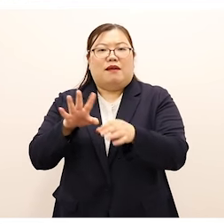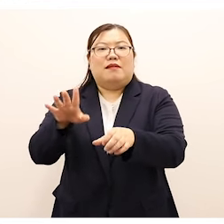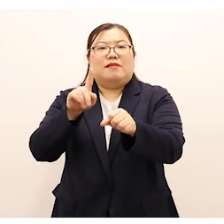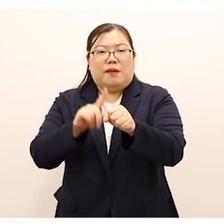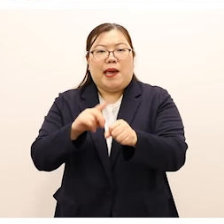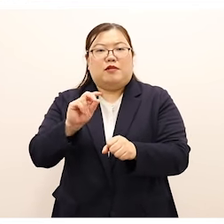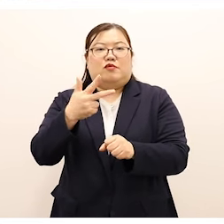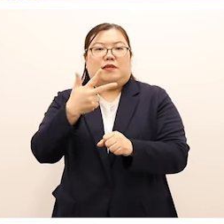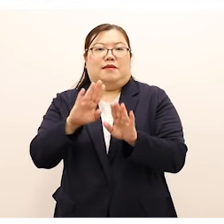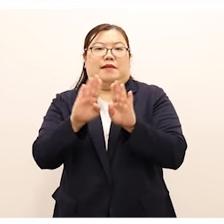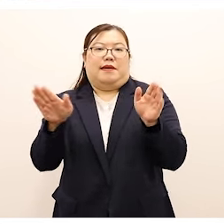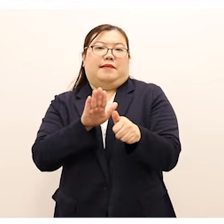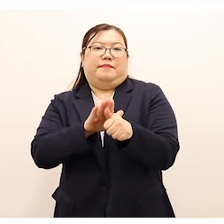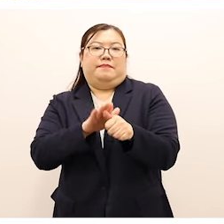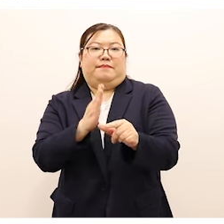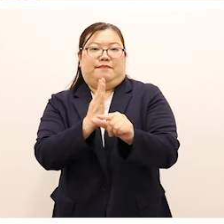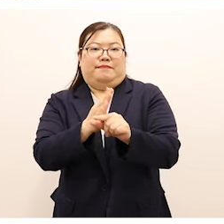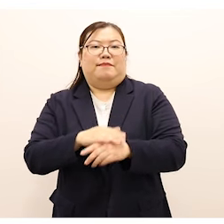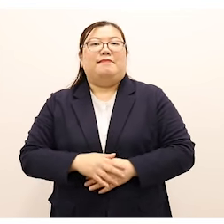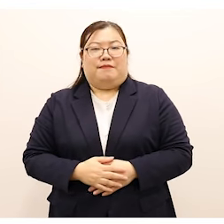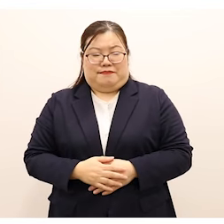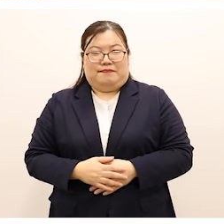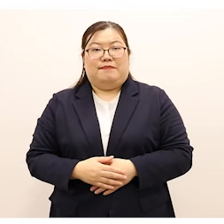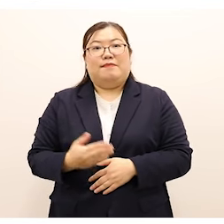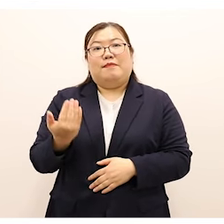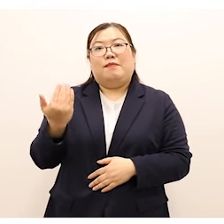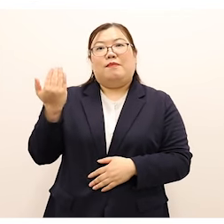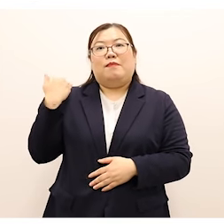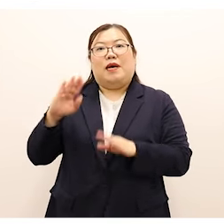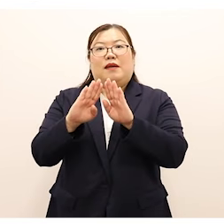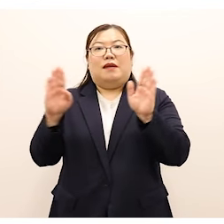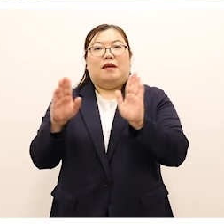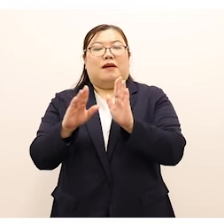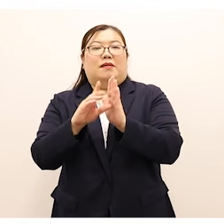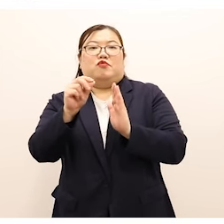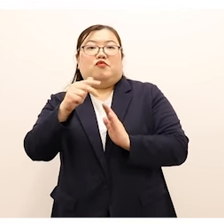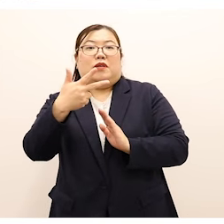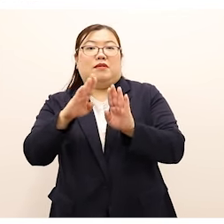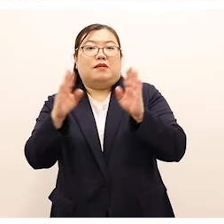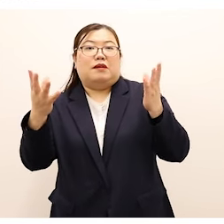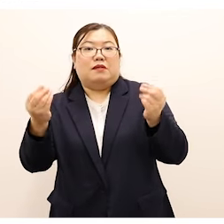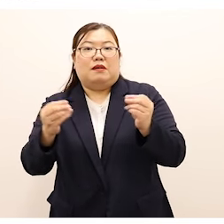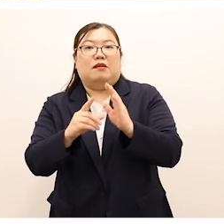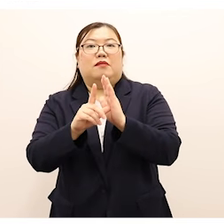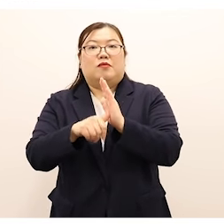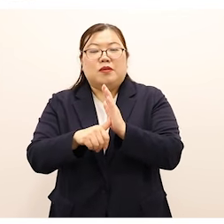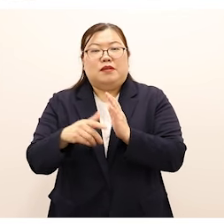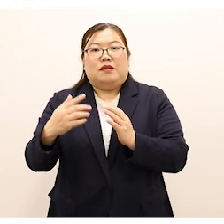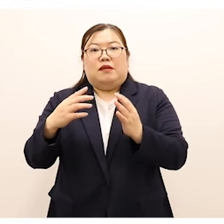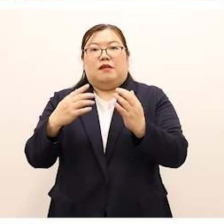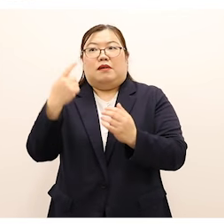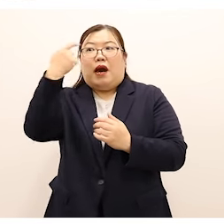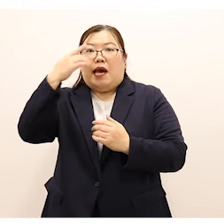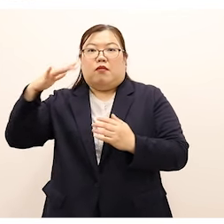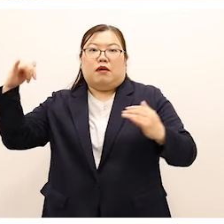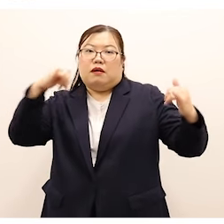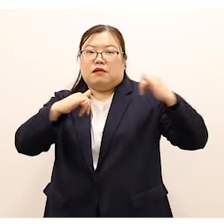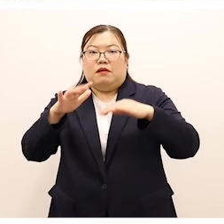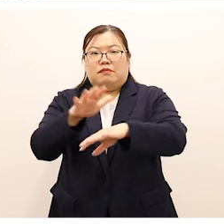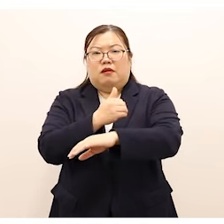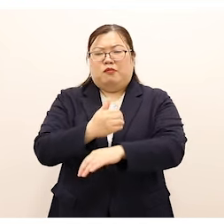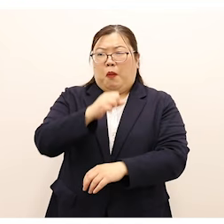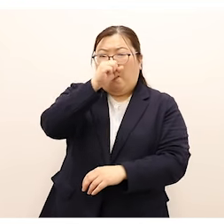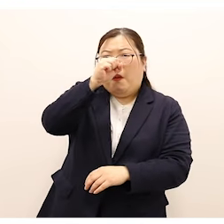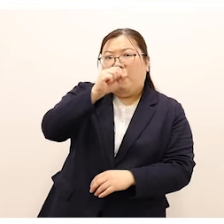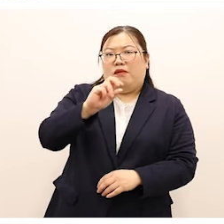世界大会が開催されます。前回の第3回大会が土浦市で開催されたところ、